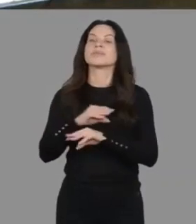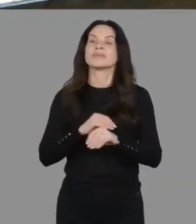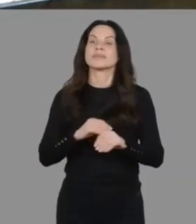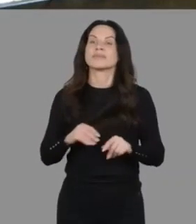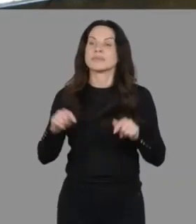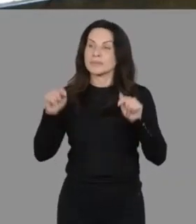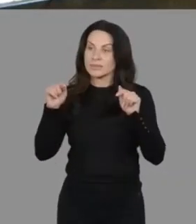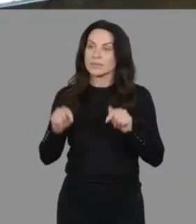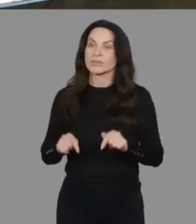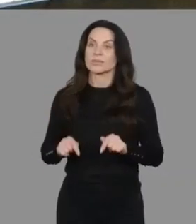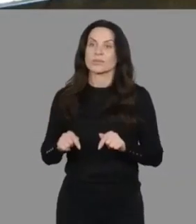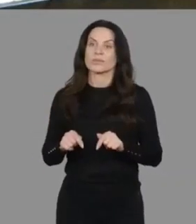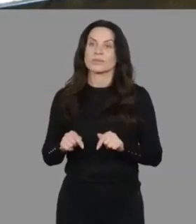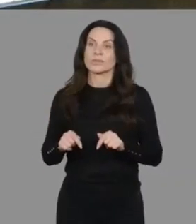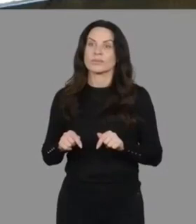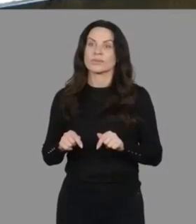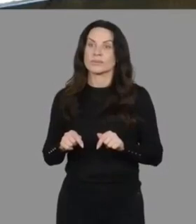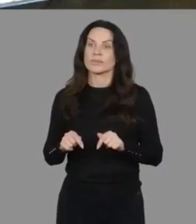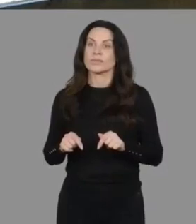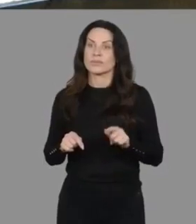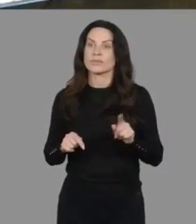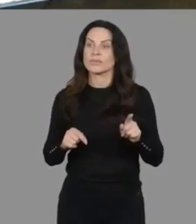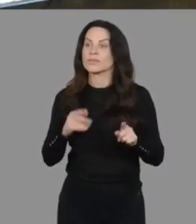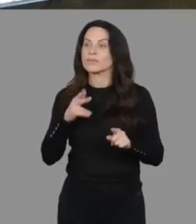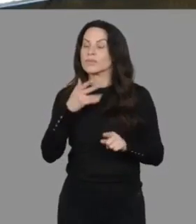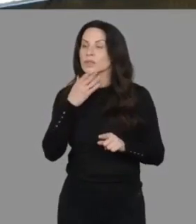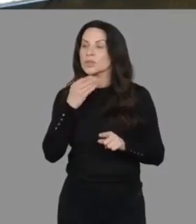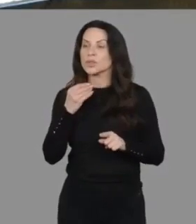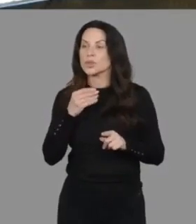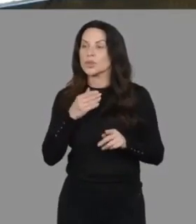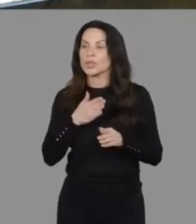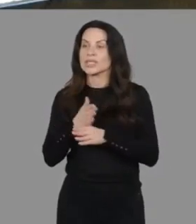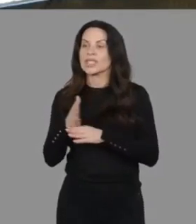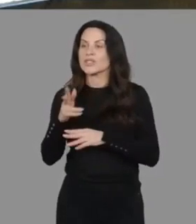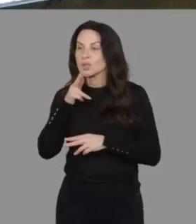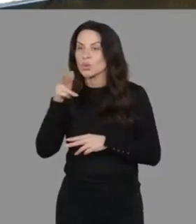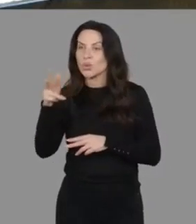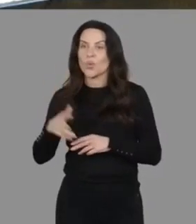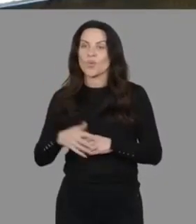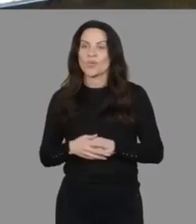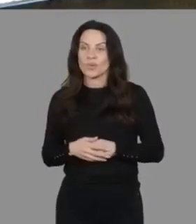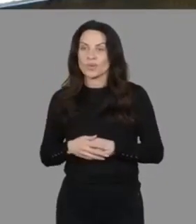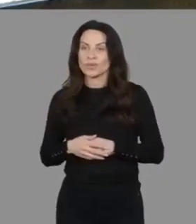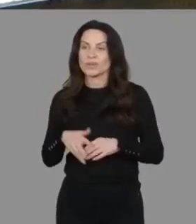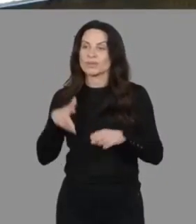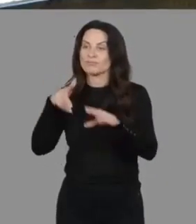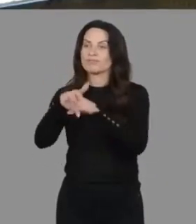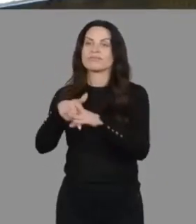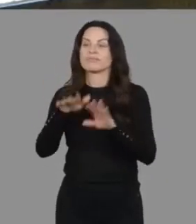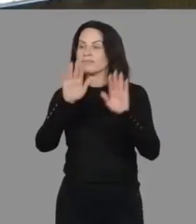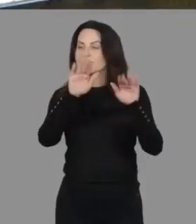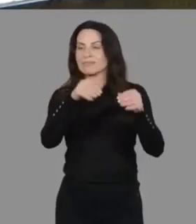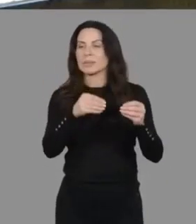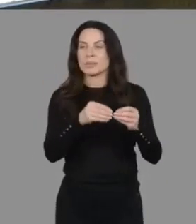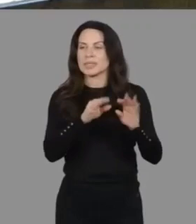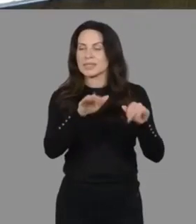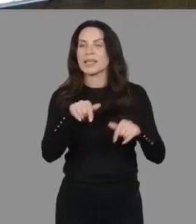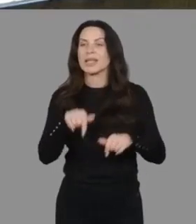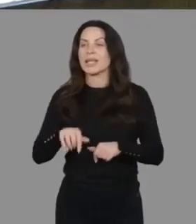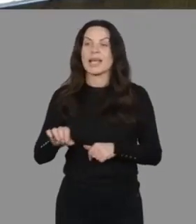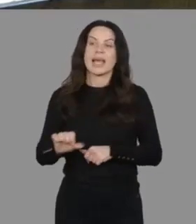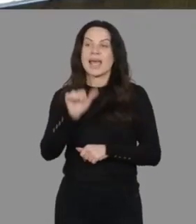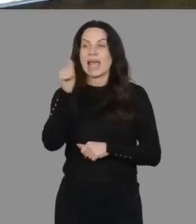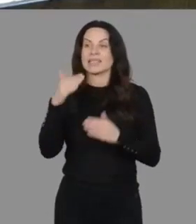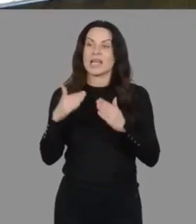Das ist die erste. Das war ein schöner Zwischenruf, ich glaube. Passt so. Das ist die erste